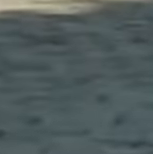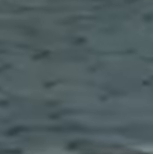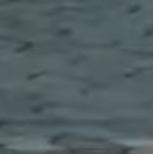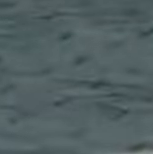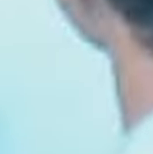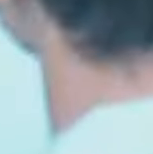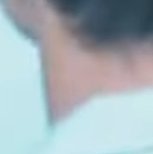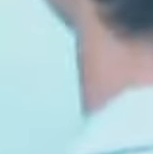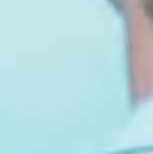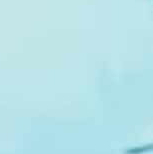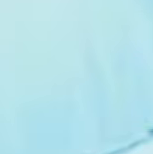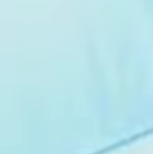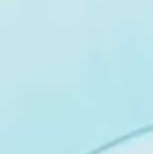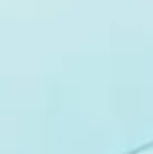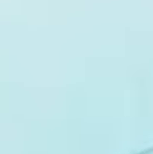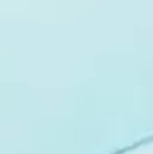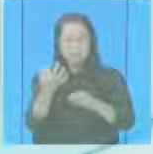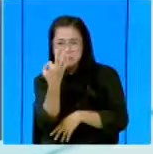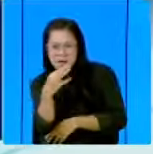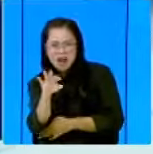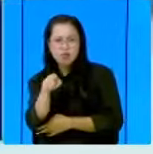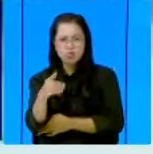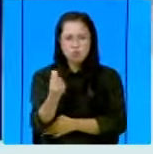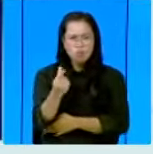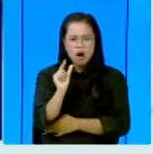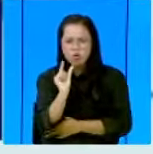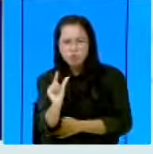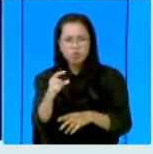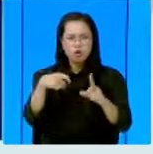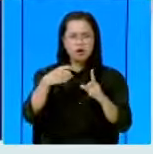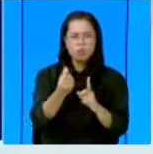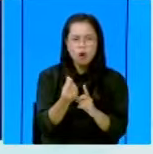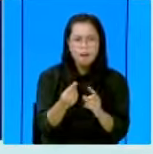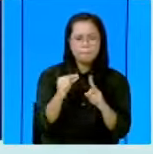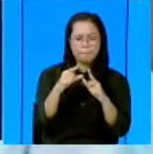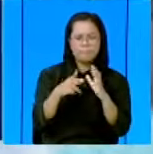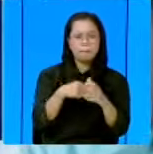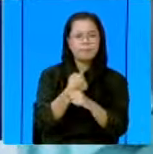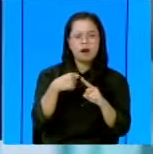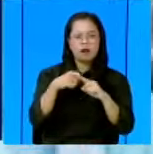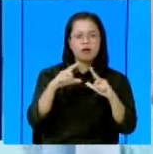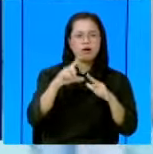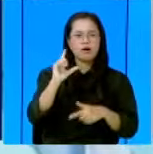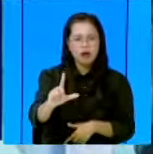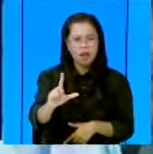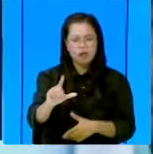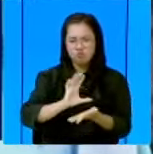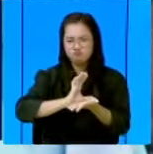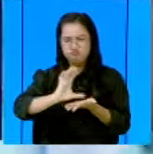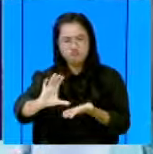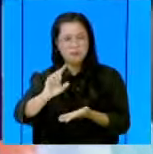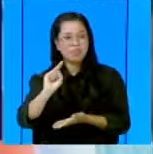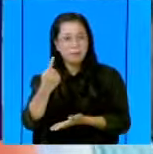tahun 2024. Uang pangkal ini diwajibkan bagi calon mahasiswa baru yang masuk lewat jalur seleksi mandiri